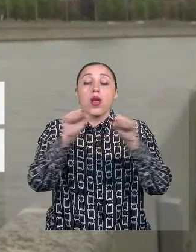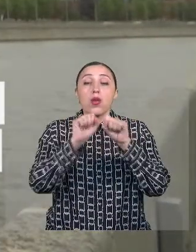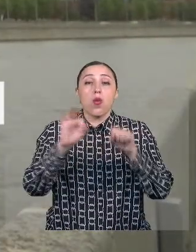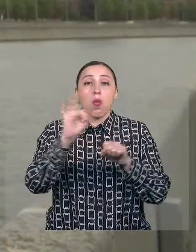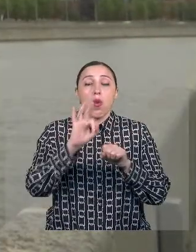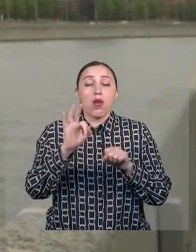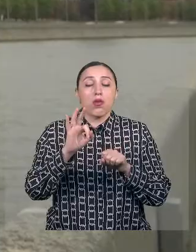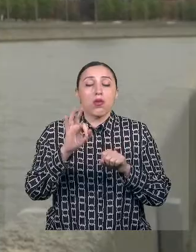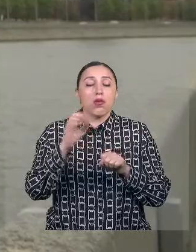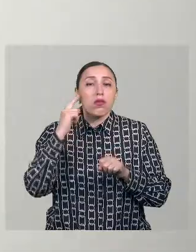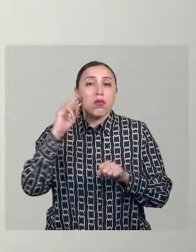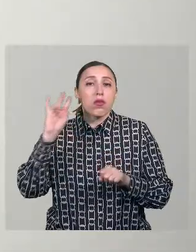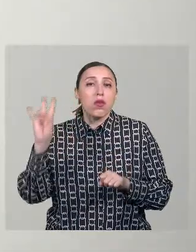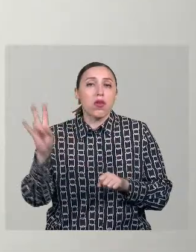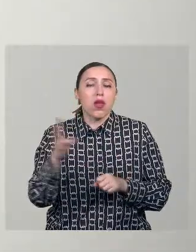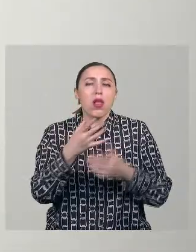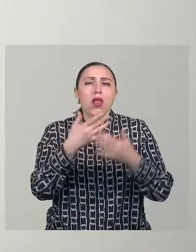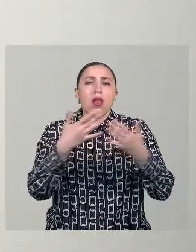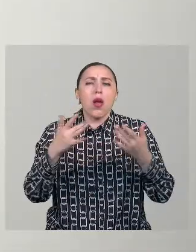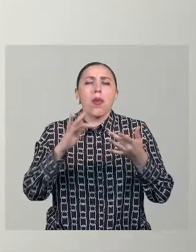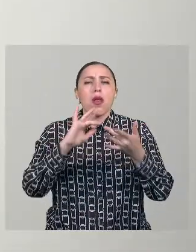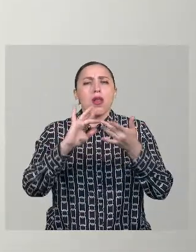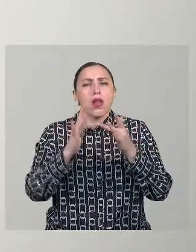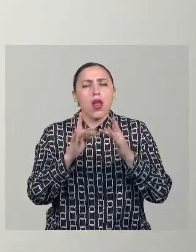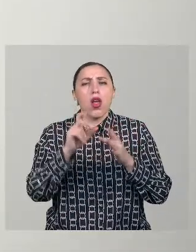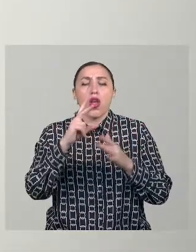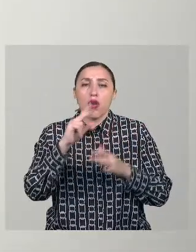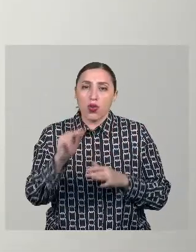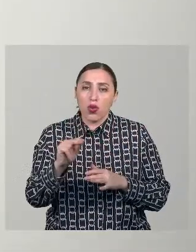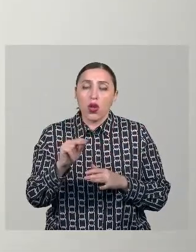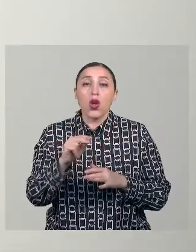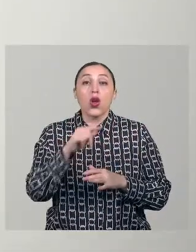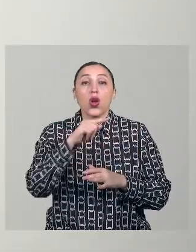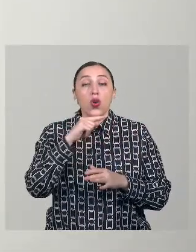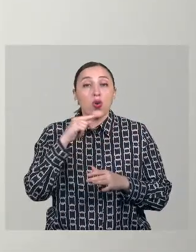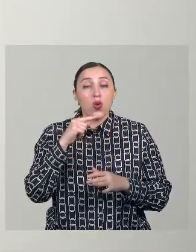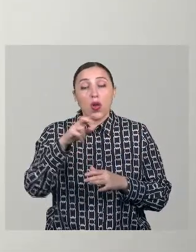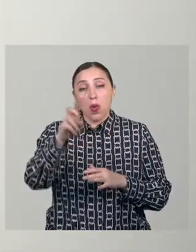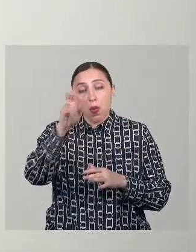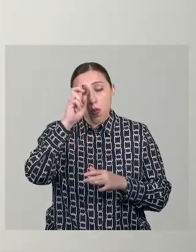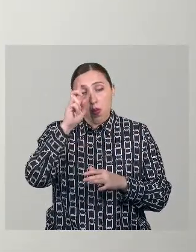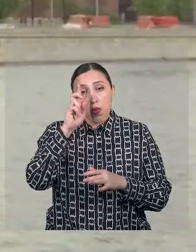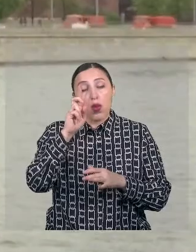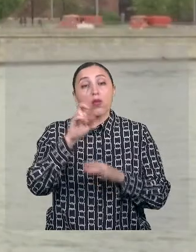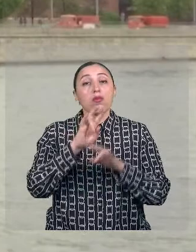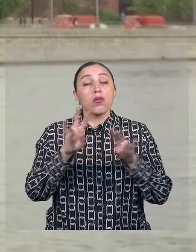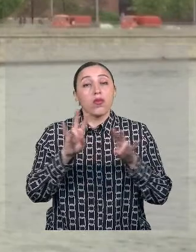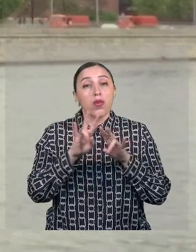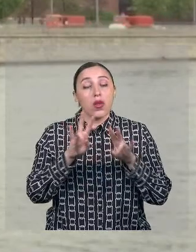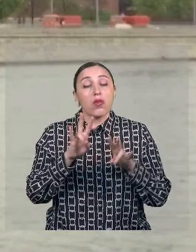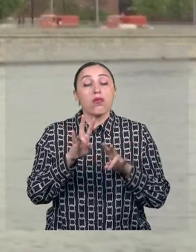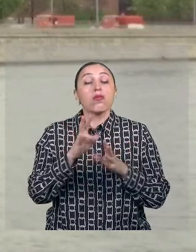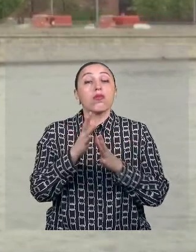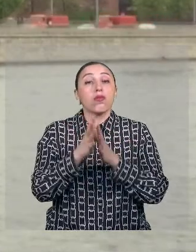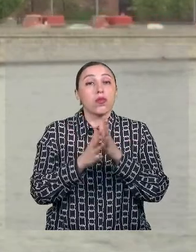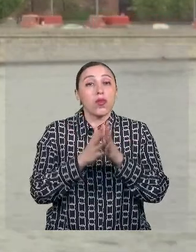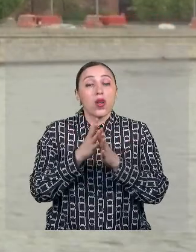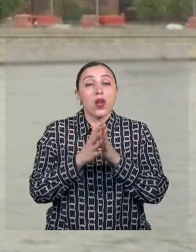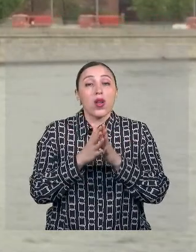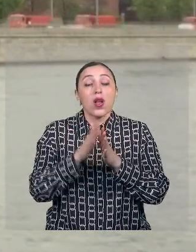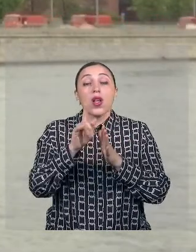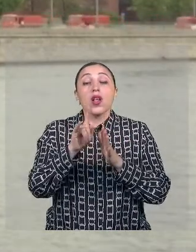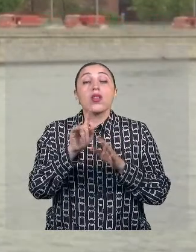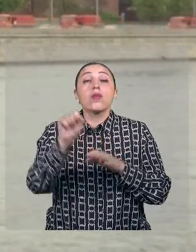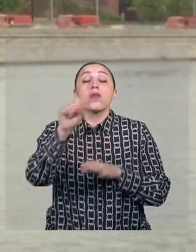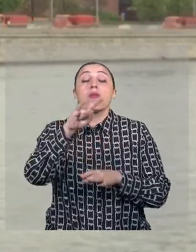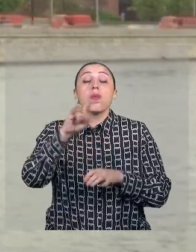տեղեկություններ հայտնվեցին տարբեր հրապարակումներում և սոցիալական ցանցերում։ Ըստ ռուսական պետական գերատեսչությունների, Կրեմլն ասում է, որ կատարվածը